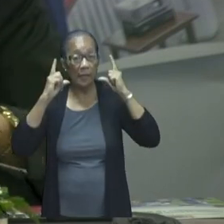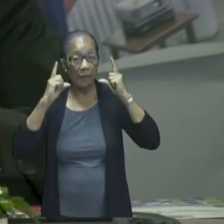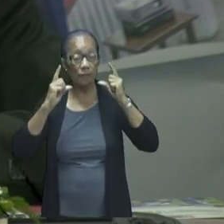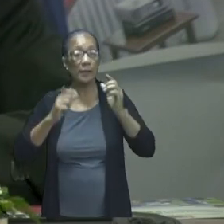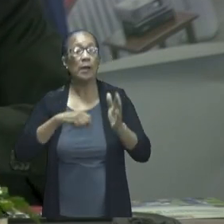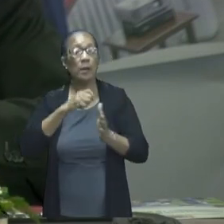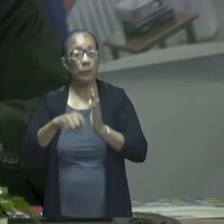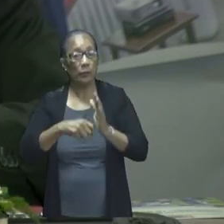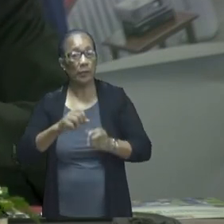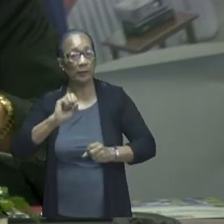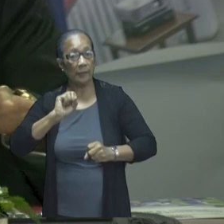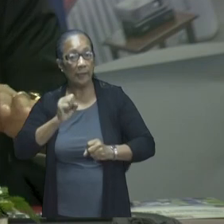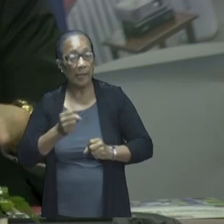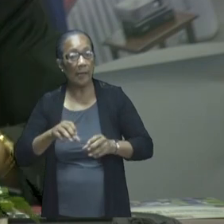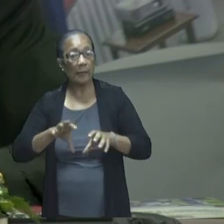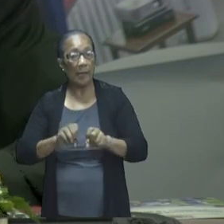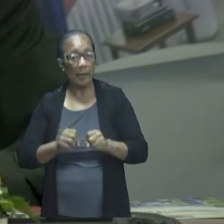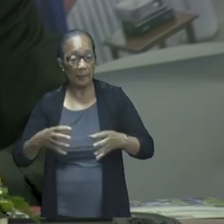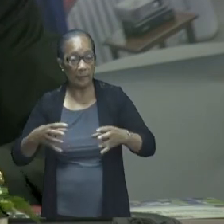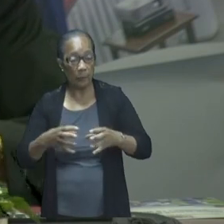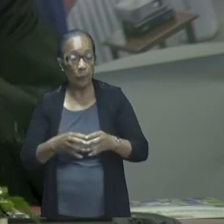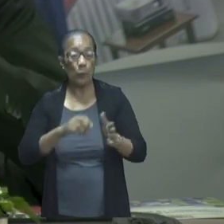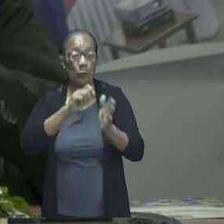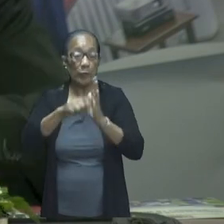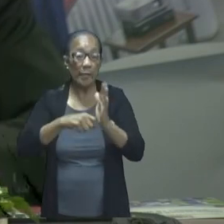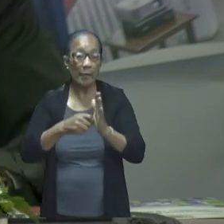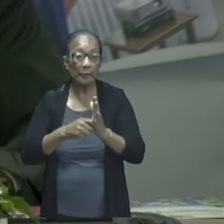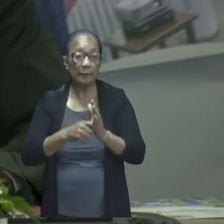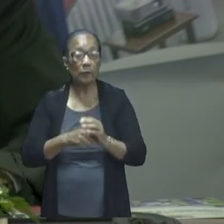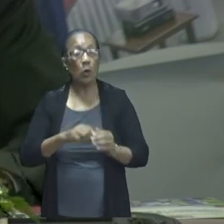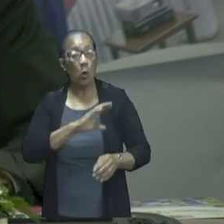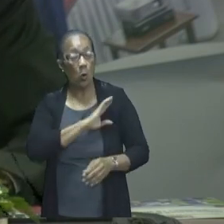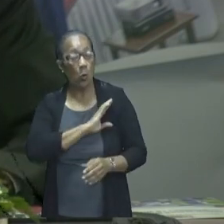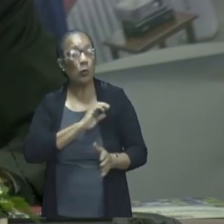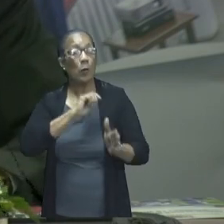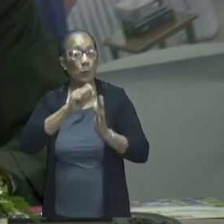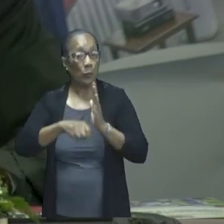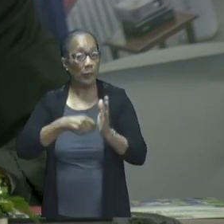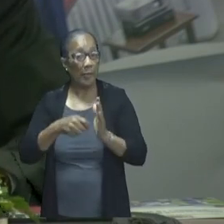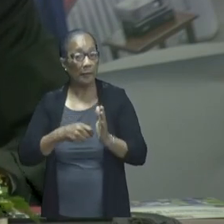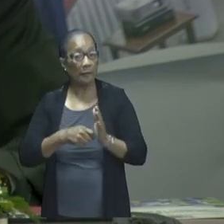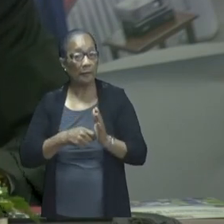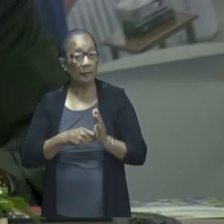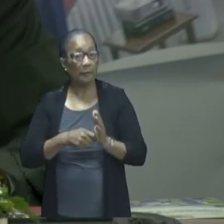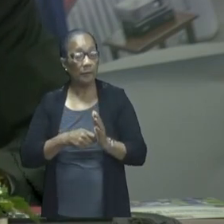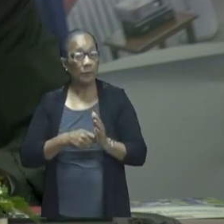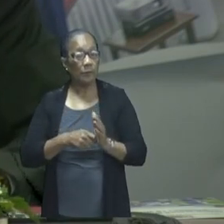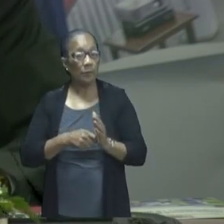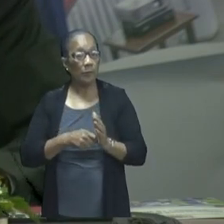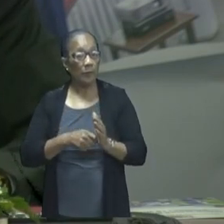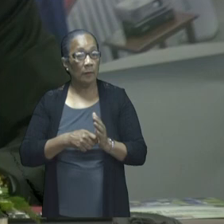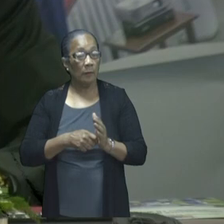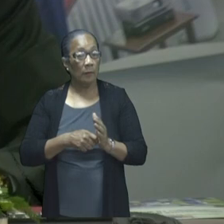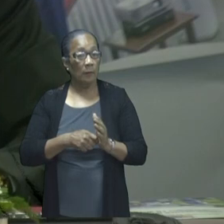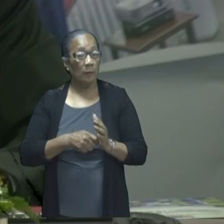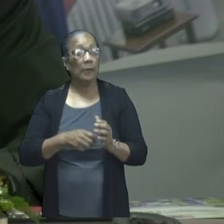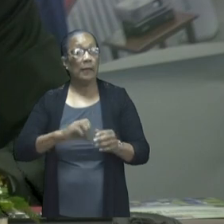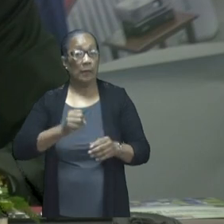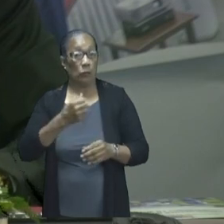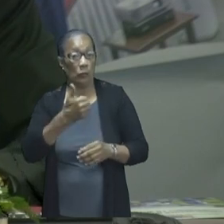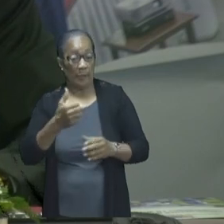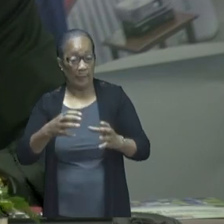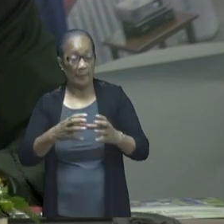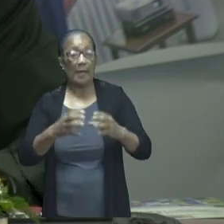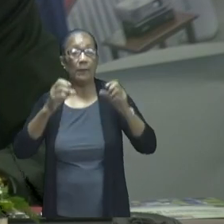kwalificeren als community project als zijn projecten die ook het karakter hebben dat de